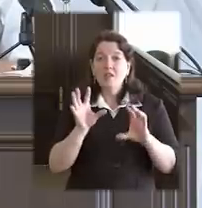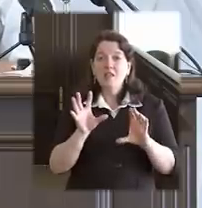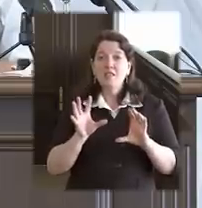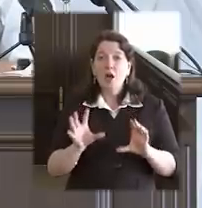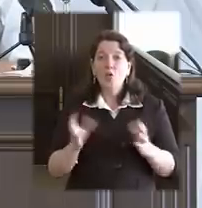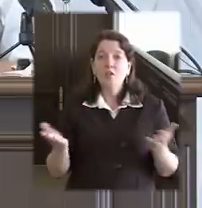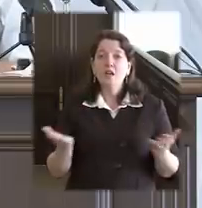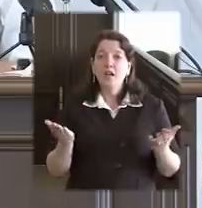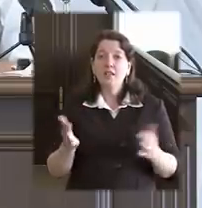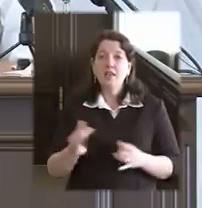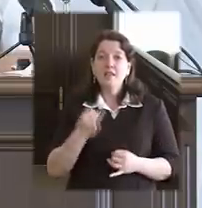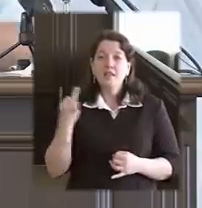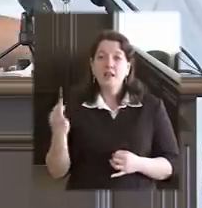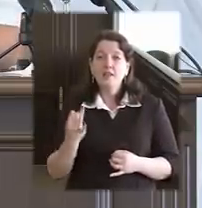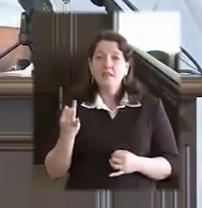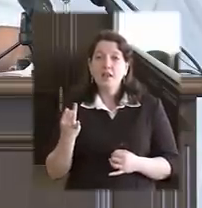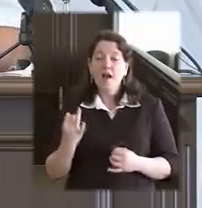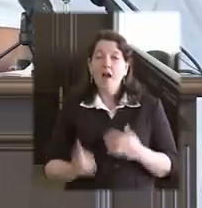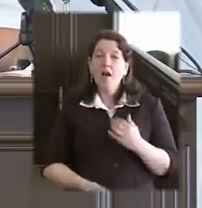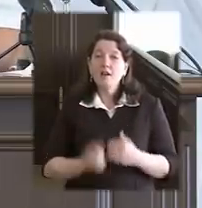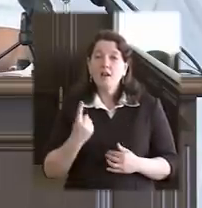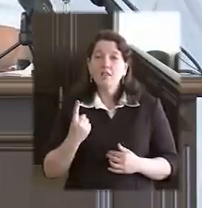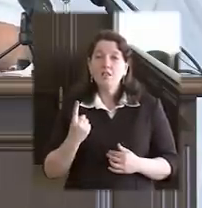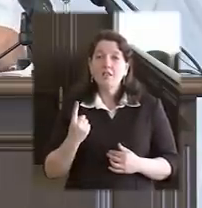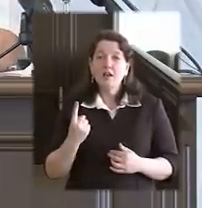получаешь? Законы-то какие интересные.